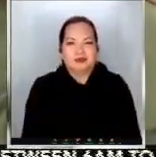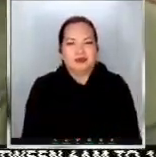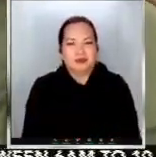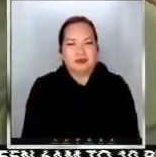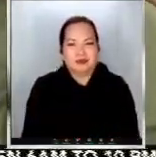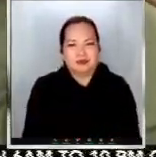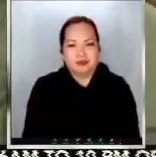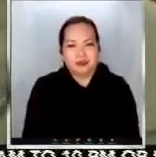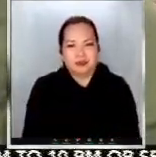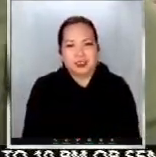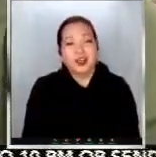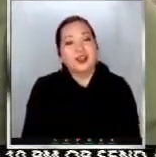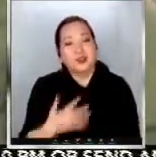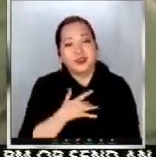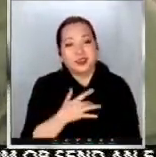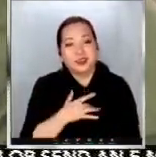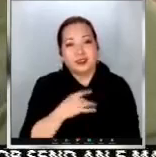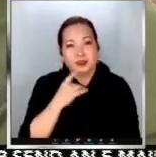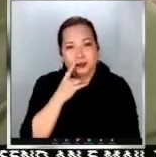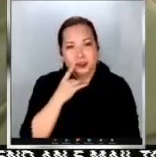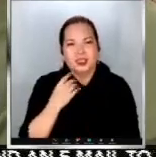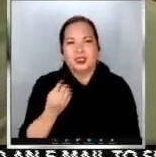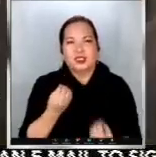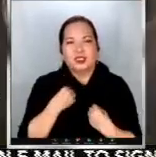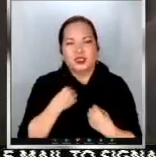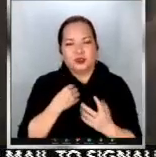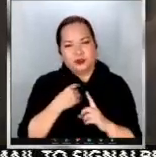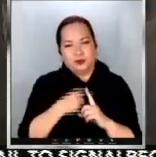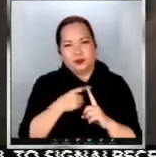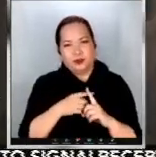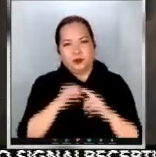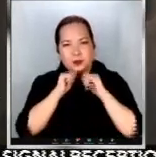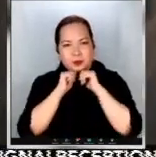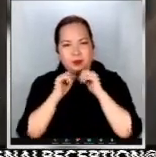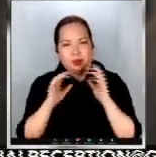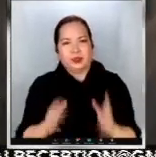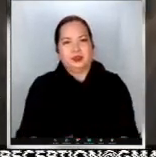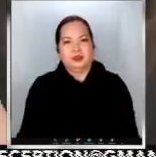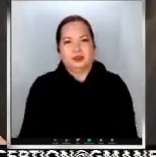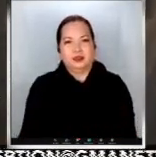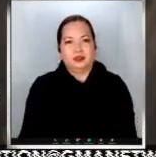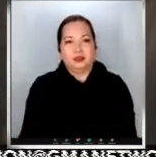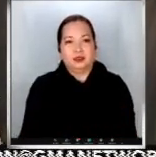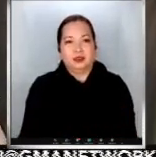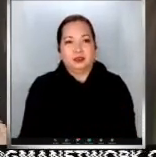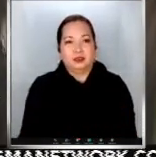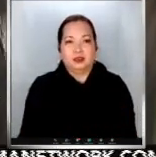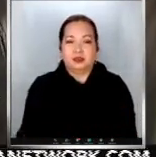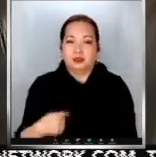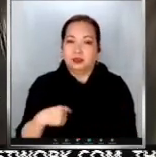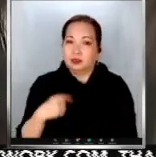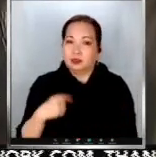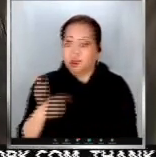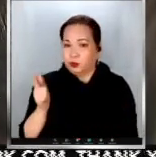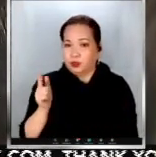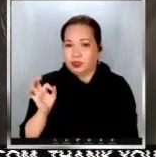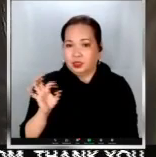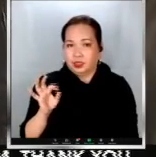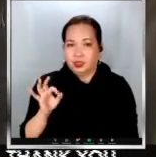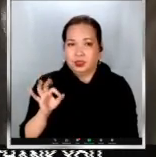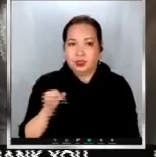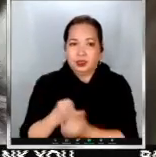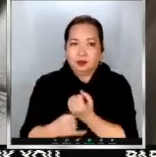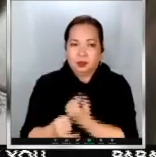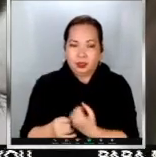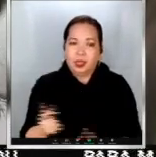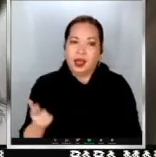Feeling ko maluwag sa akin yung ano, yung blessing. Ito yung 2019 bracelet ko and then ito yung 2020. Lahat na